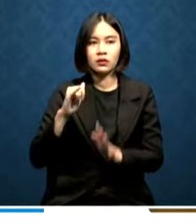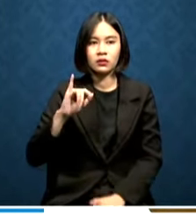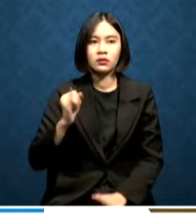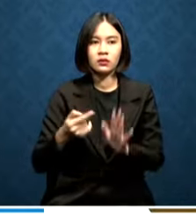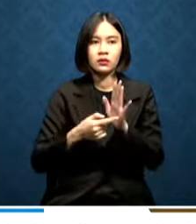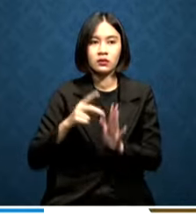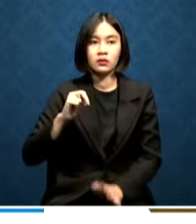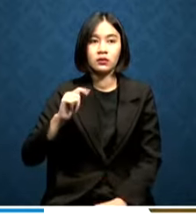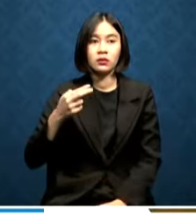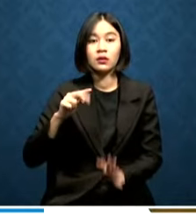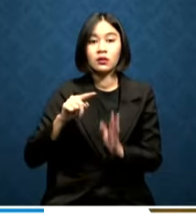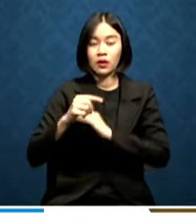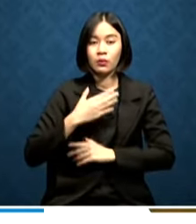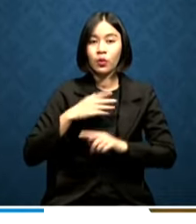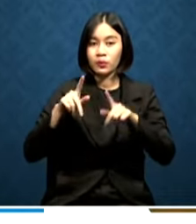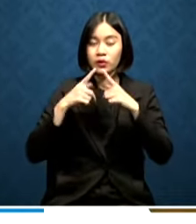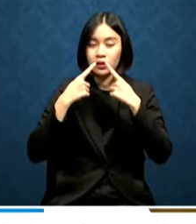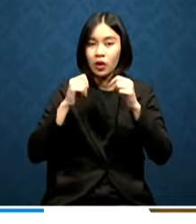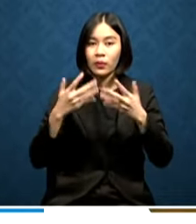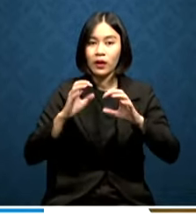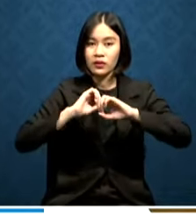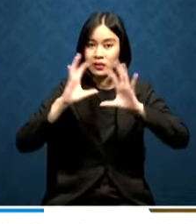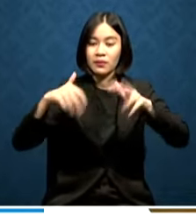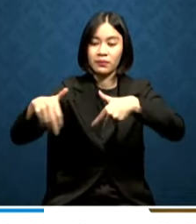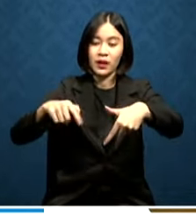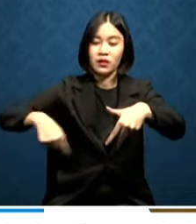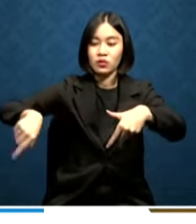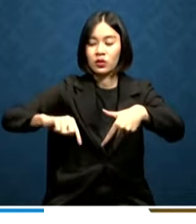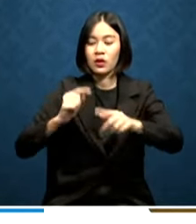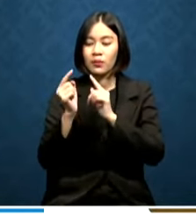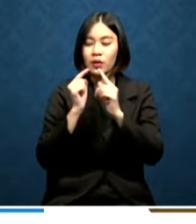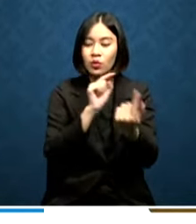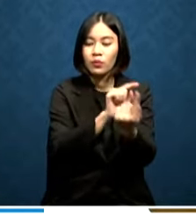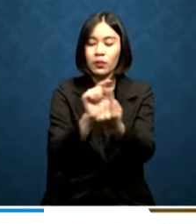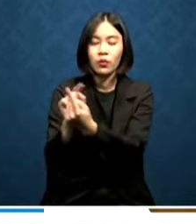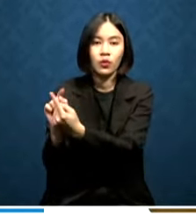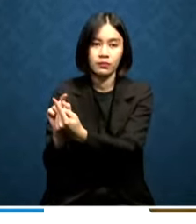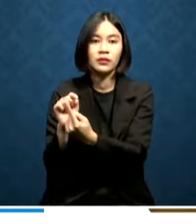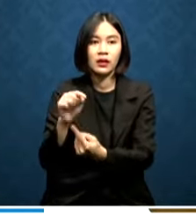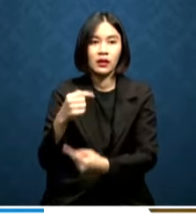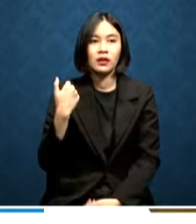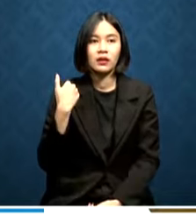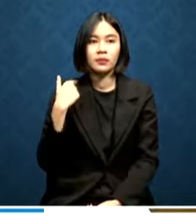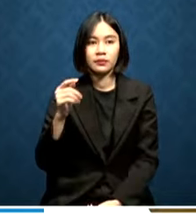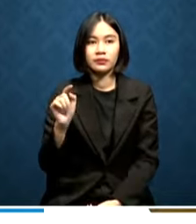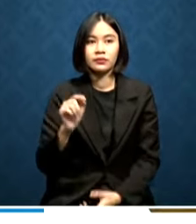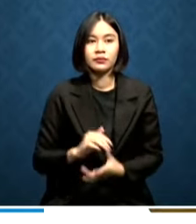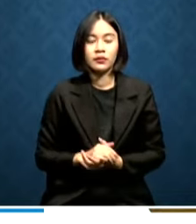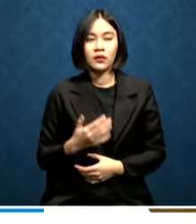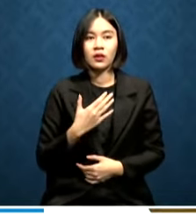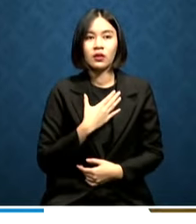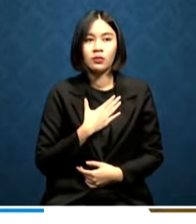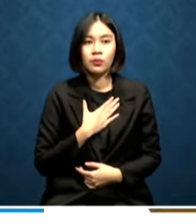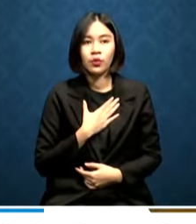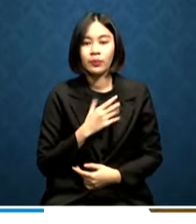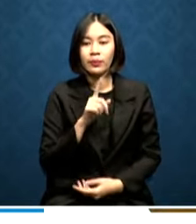ชาชนได้เลยบ้างผมตอบไปแล้วว่าชัดๆเลยประชาชนเนี่ยที่เราไปคุยนะครับเขายังไม่ผมไปถามประชา